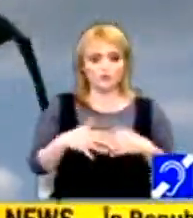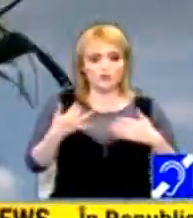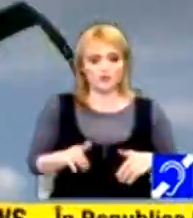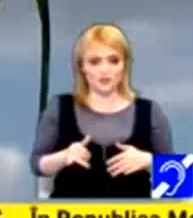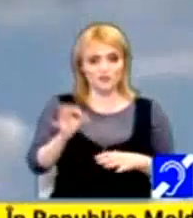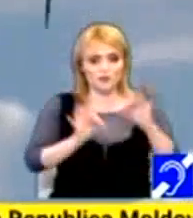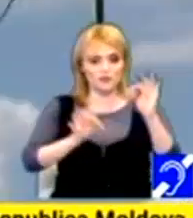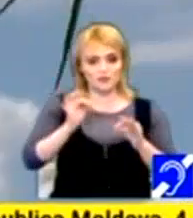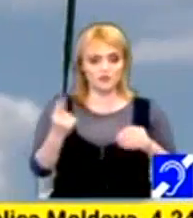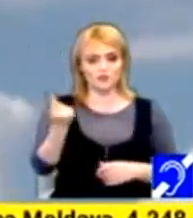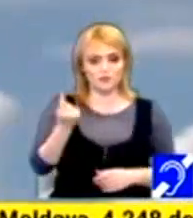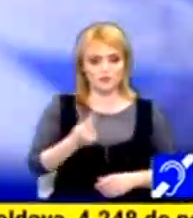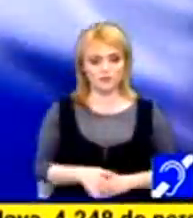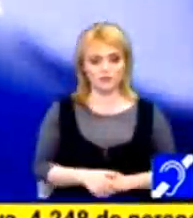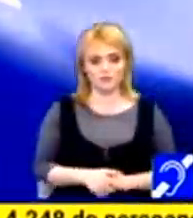50%.